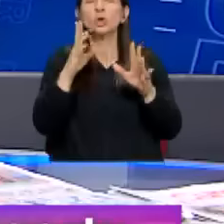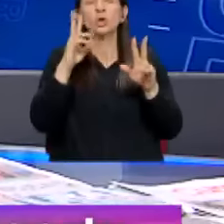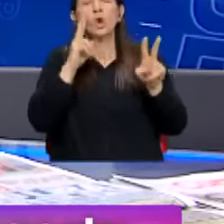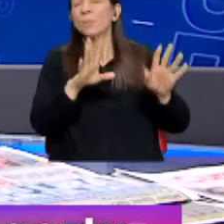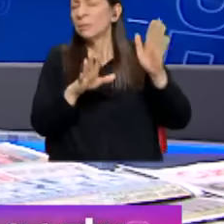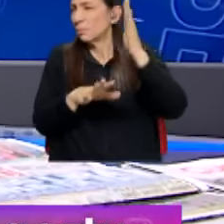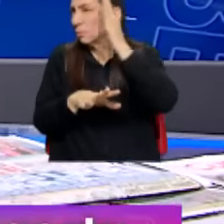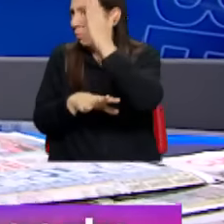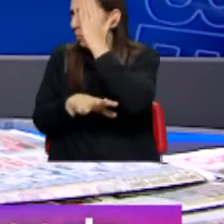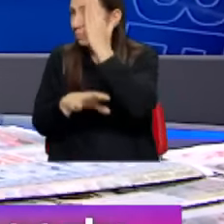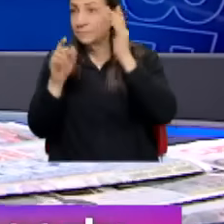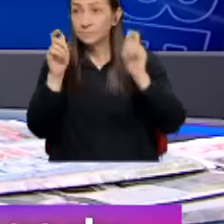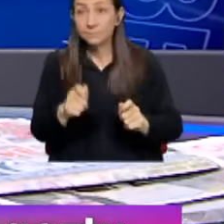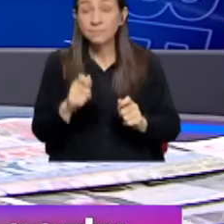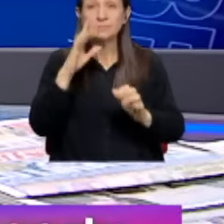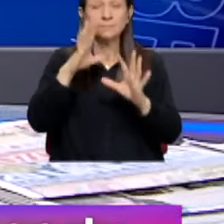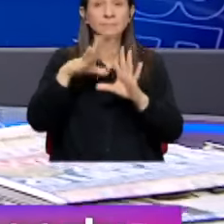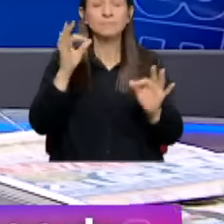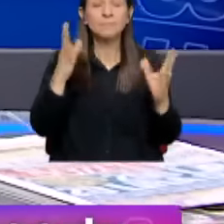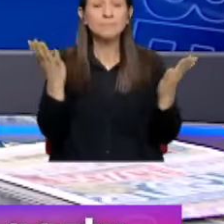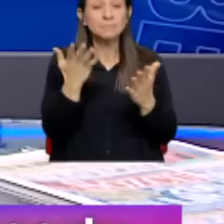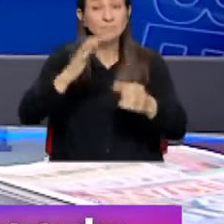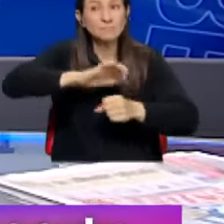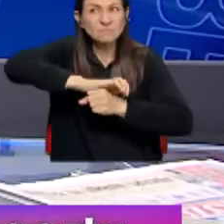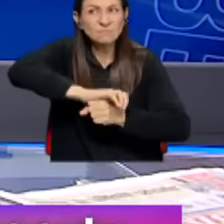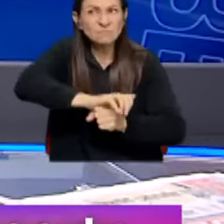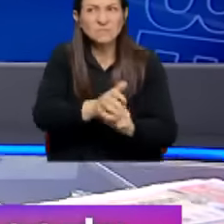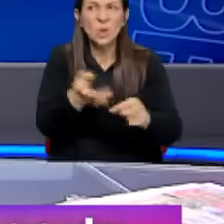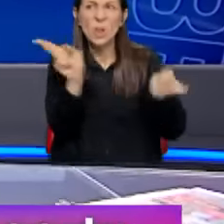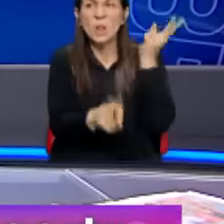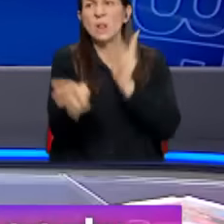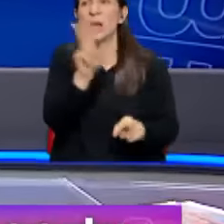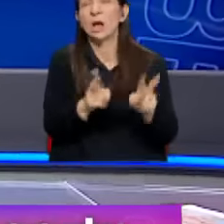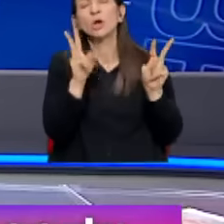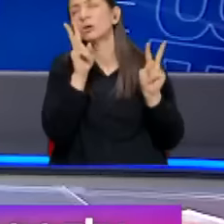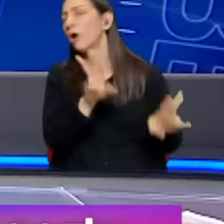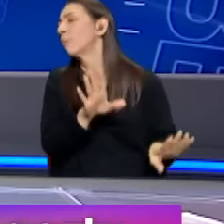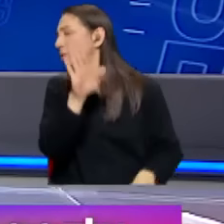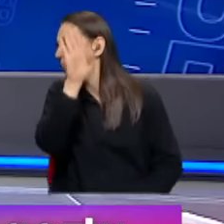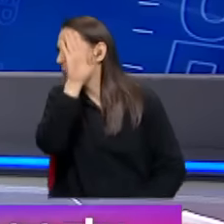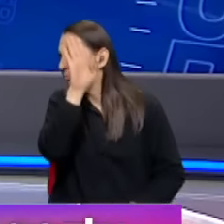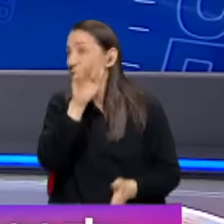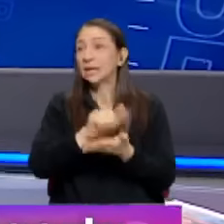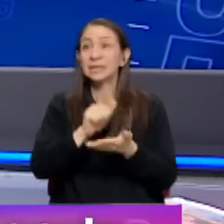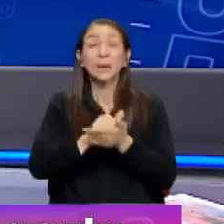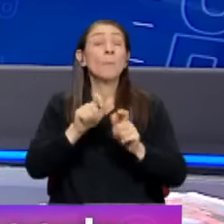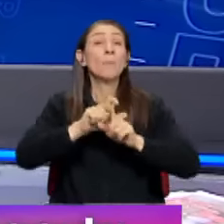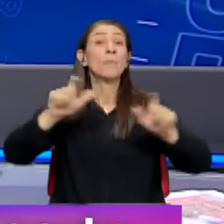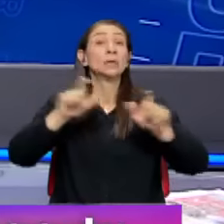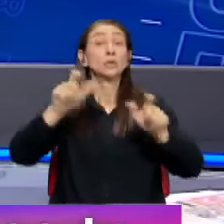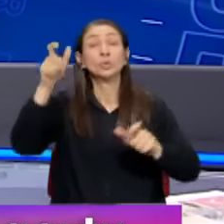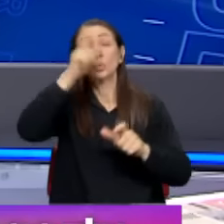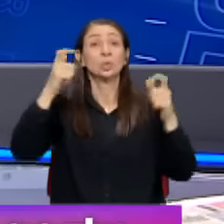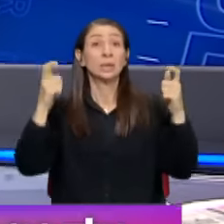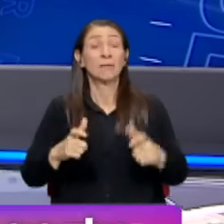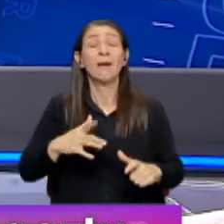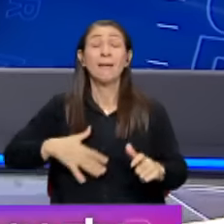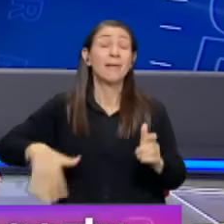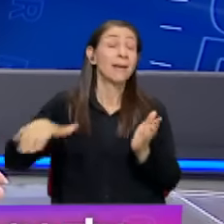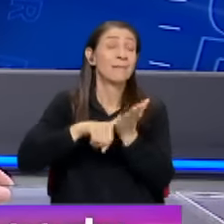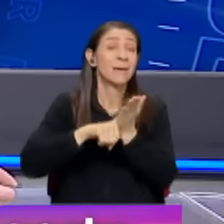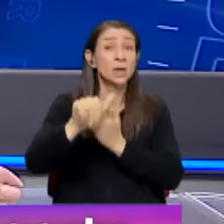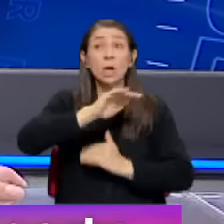olup bittiğini, orada insanlığın nasıl katledildiğini görmemeye gayret ediyor. Gazetelerin manşetlerinde Türkiye'de her